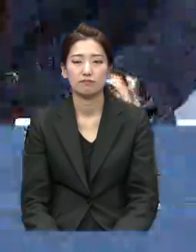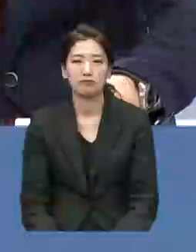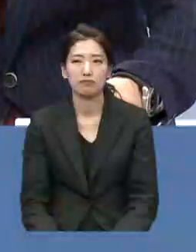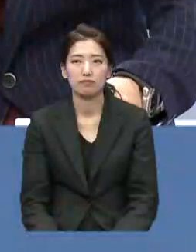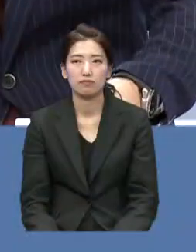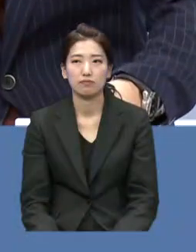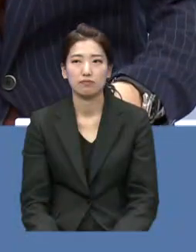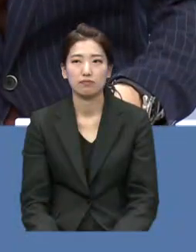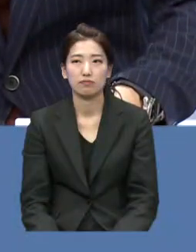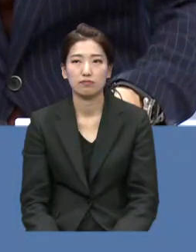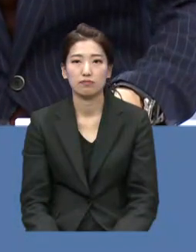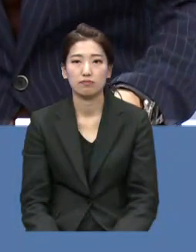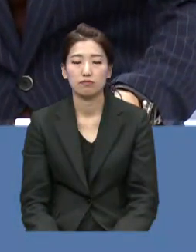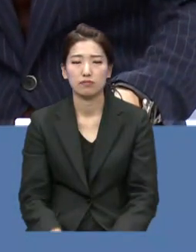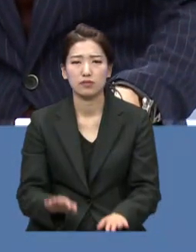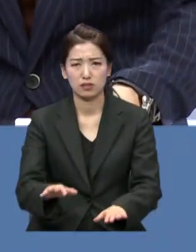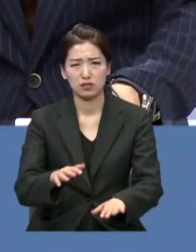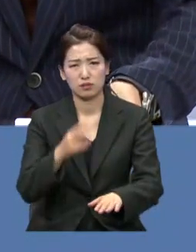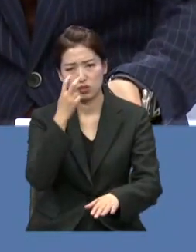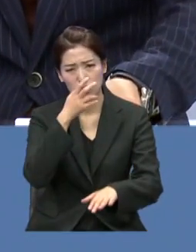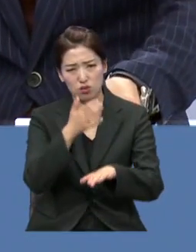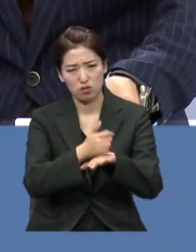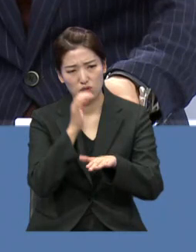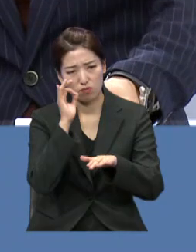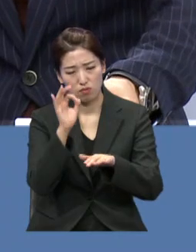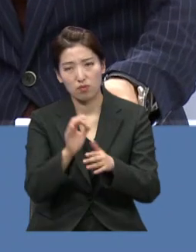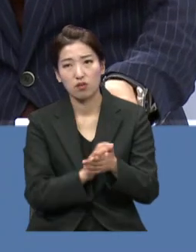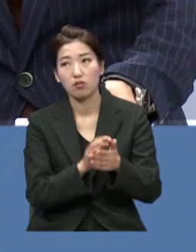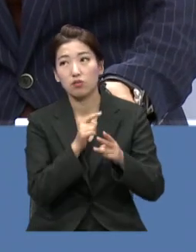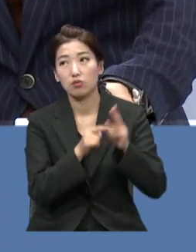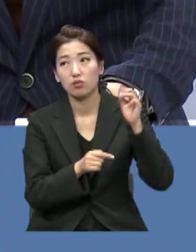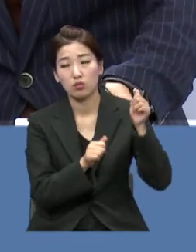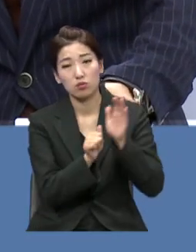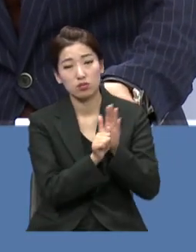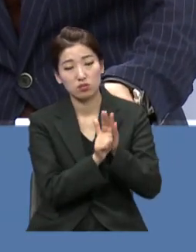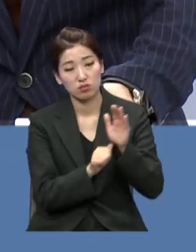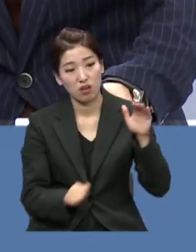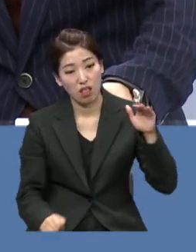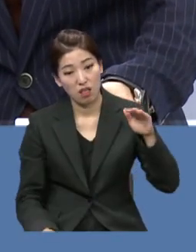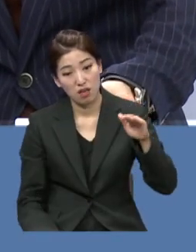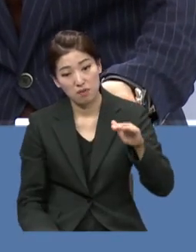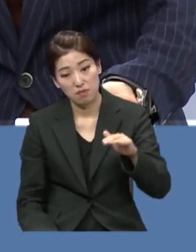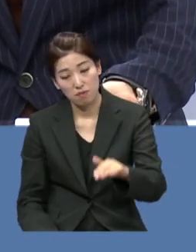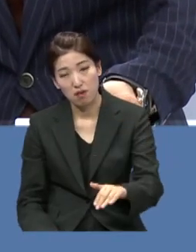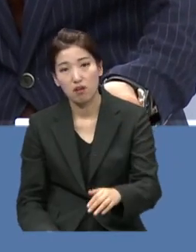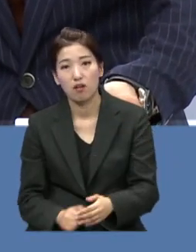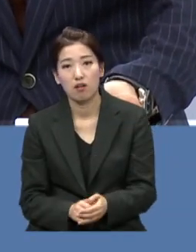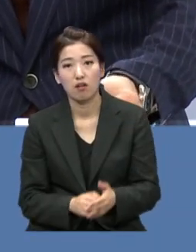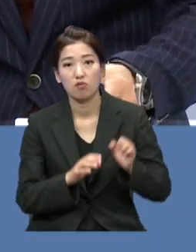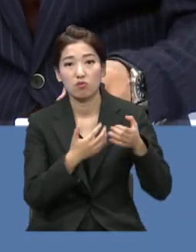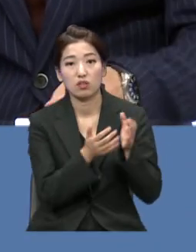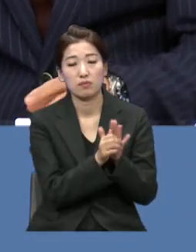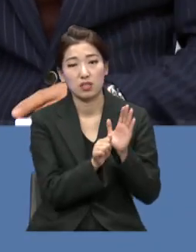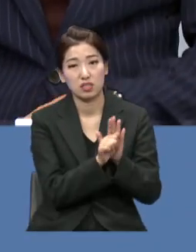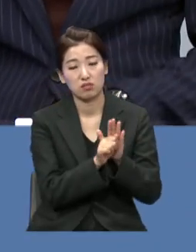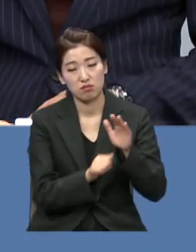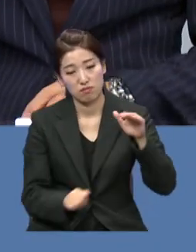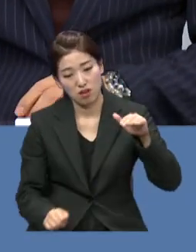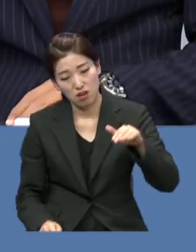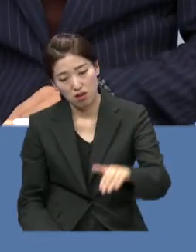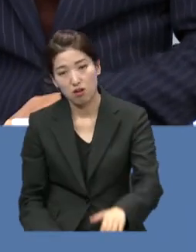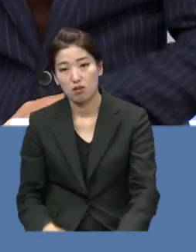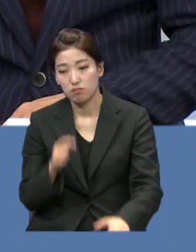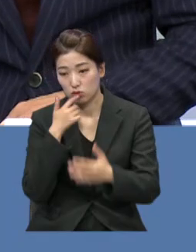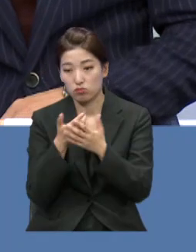거의 흡사하다고 봐요음 대통령의지지 지도가 저렇게 많이 떨어지고 여당의 지지도가 99% 떨어진 거 아닙니까 민주당 지지도가